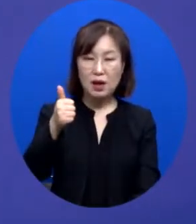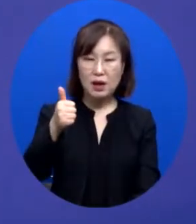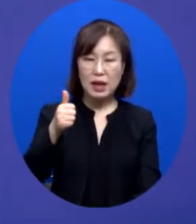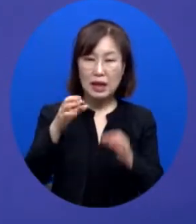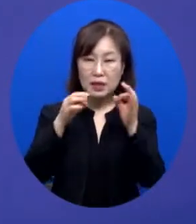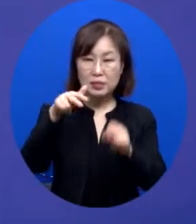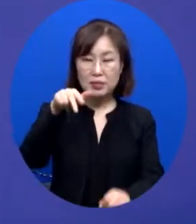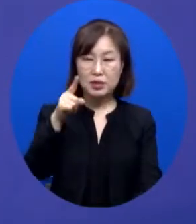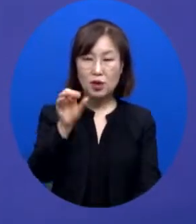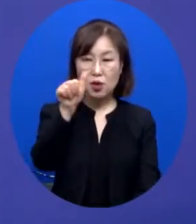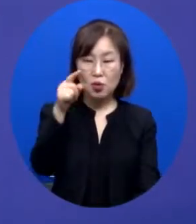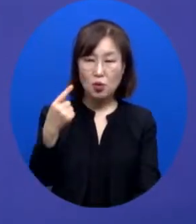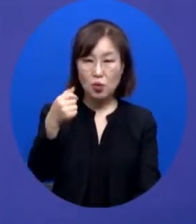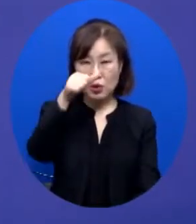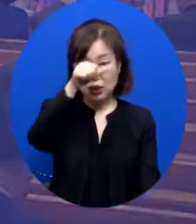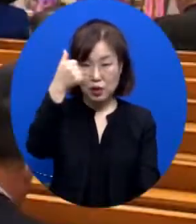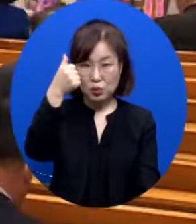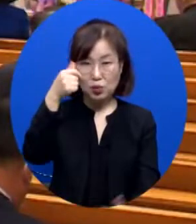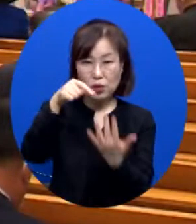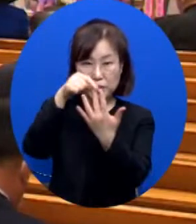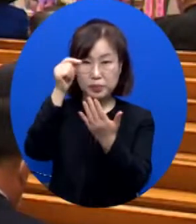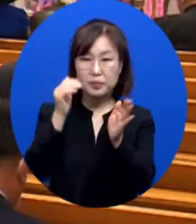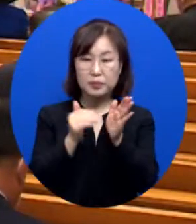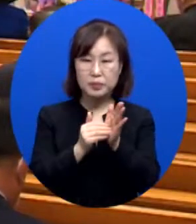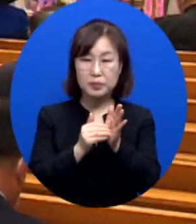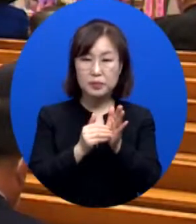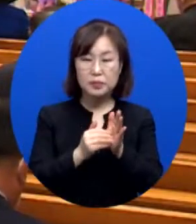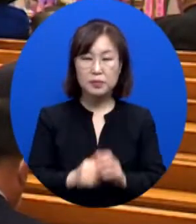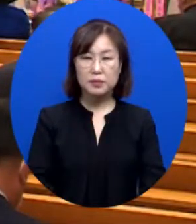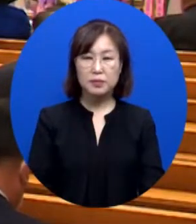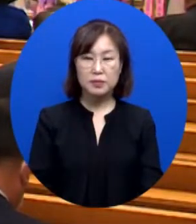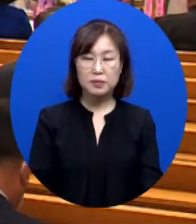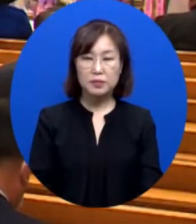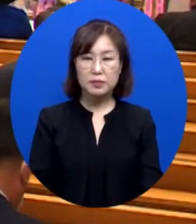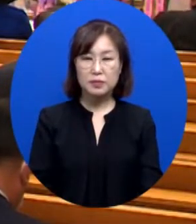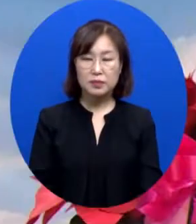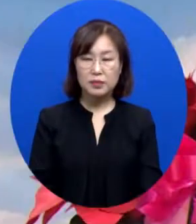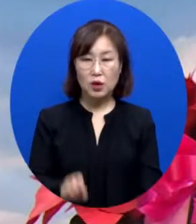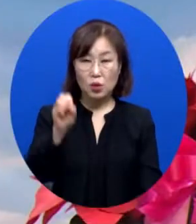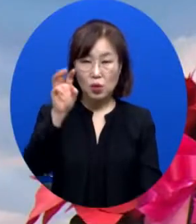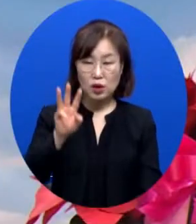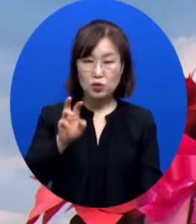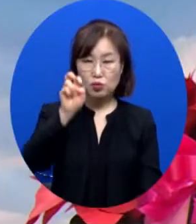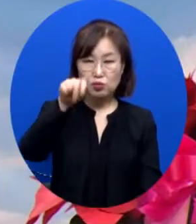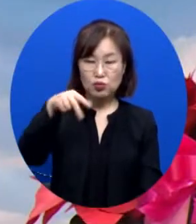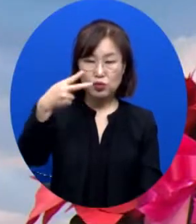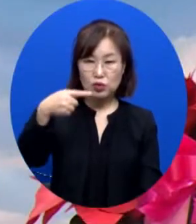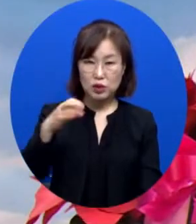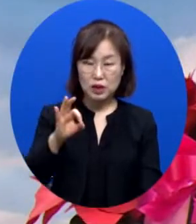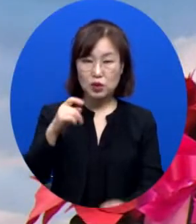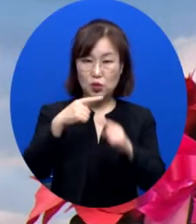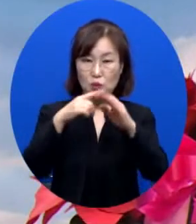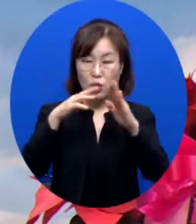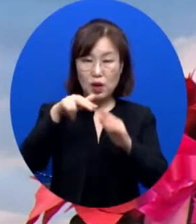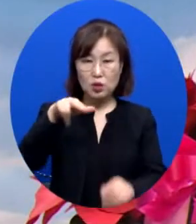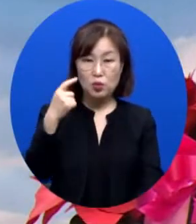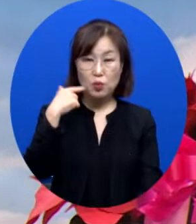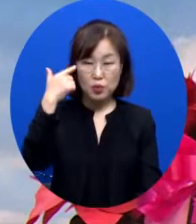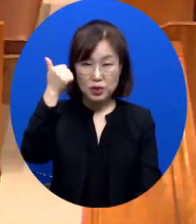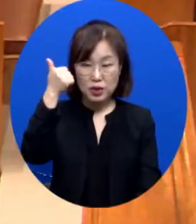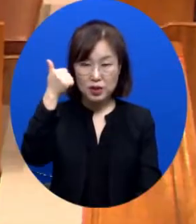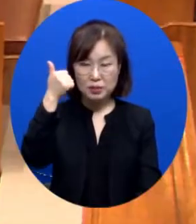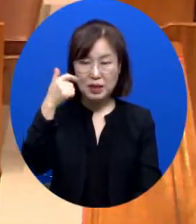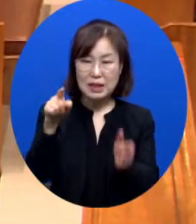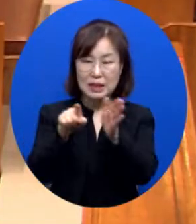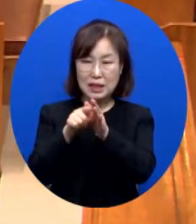김정오 장으로 추대 했읍니다 이날 계획에서 광주 모든 교회 조성진 목사는 진하게